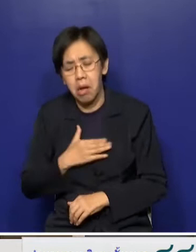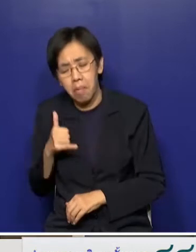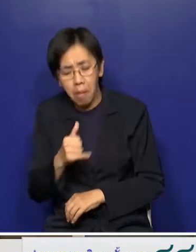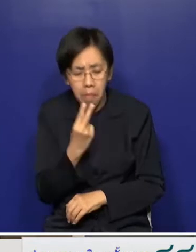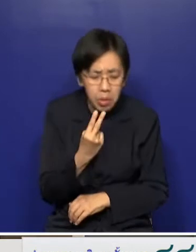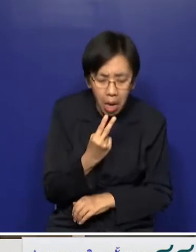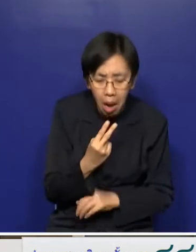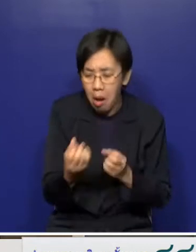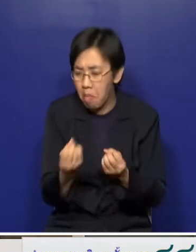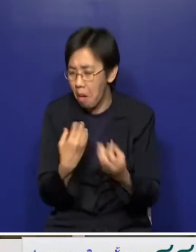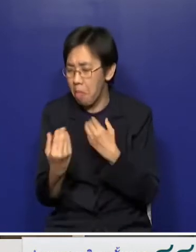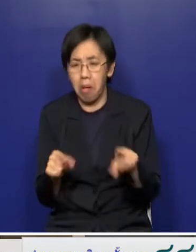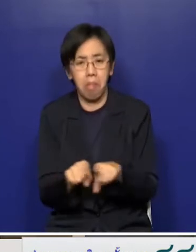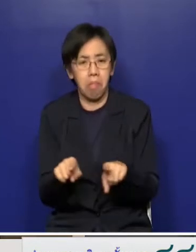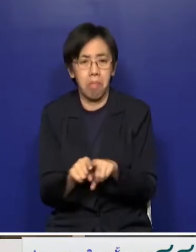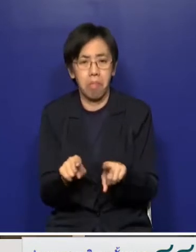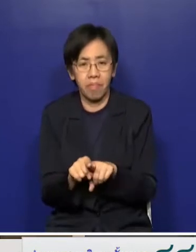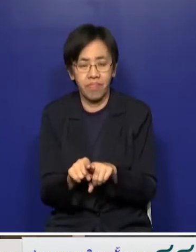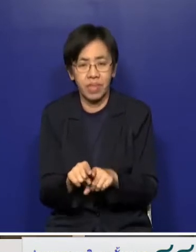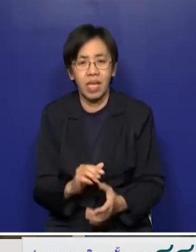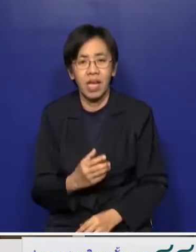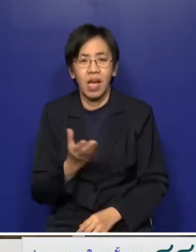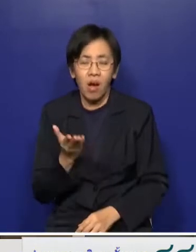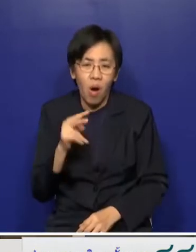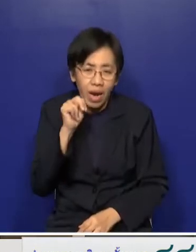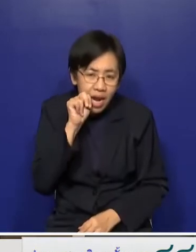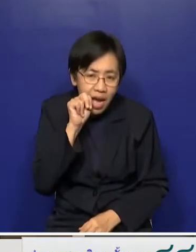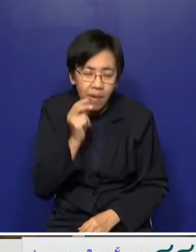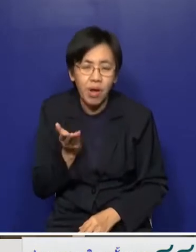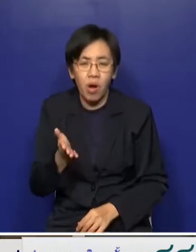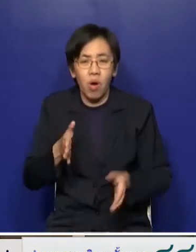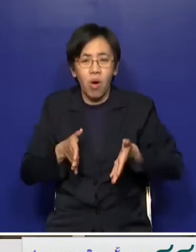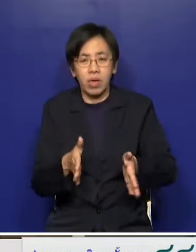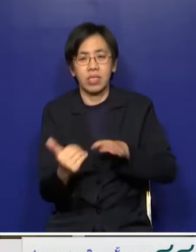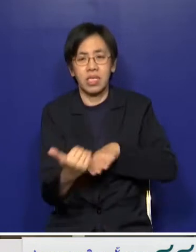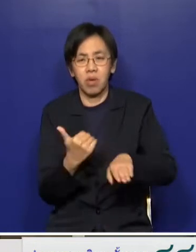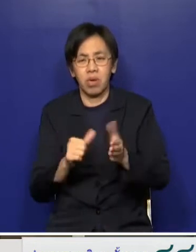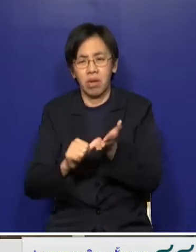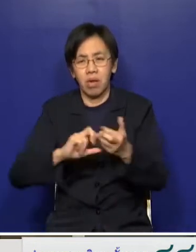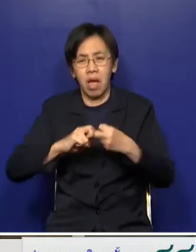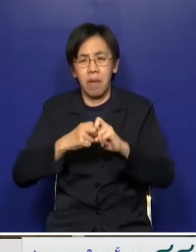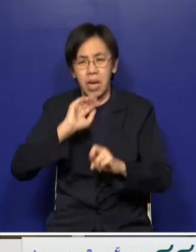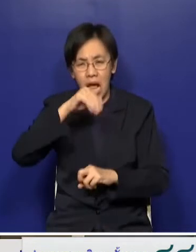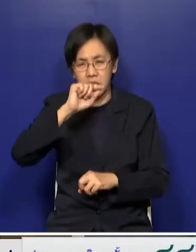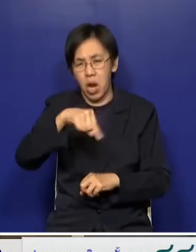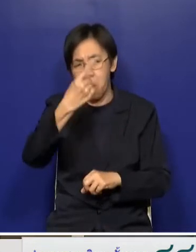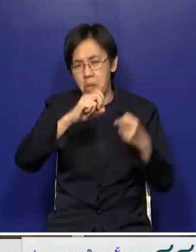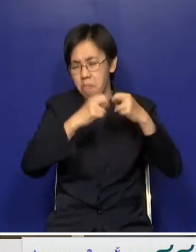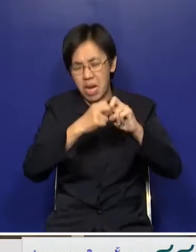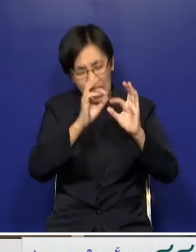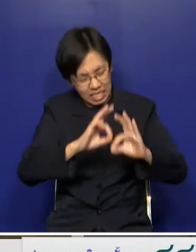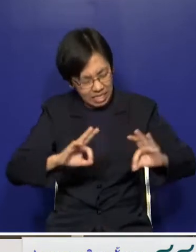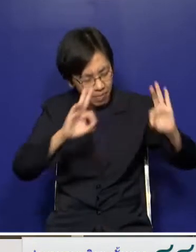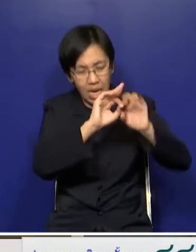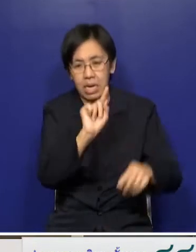นจะพูดเป็นเสียงเดียวกันว่าก่อนจะขอน้ำหรือว่าขอถนนเนี่ยอยากให้ช่วยแก้ปัญหาเรื่องช้างป่าก่อนเป็นอันดับแรกแล้ว